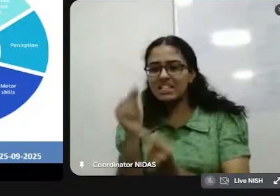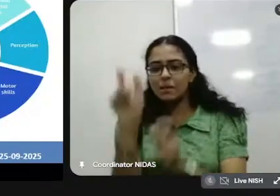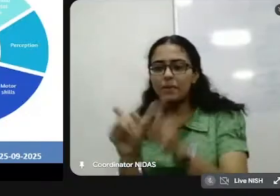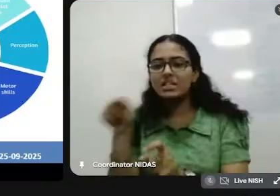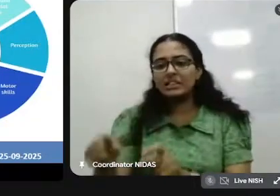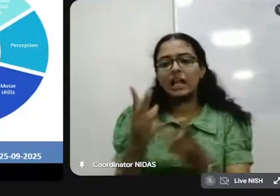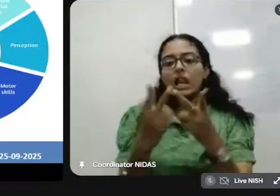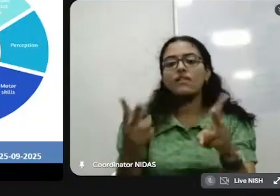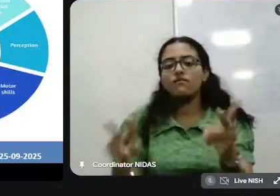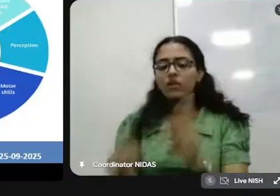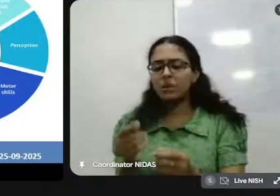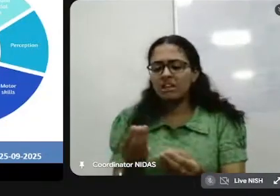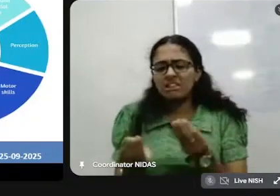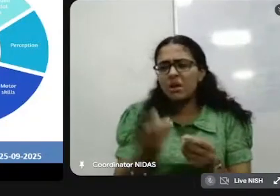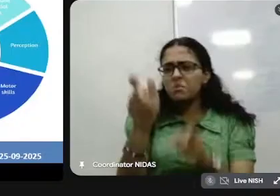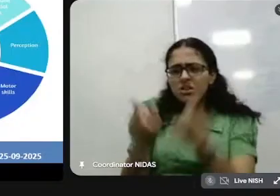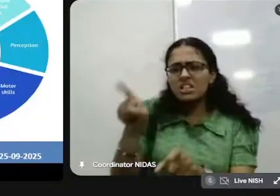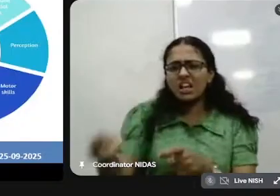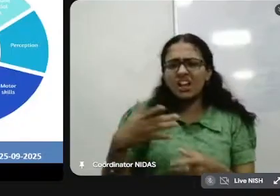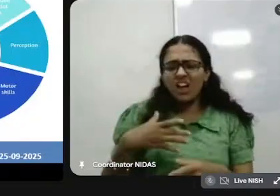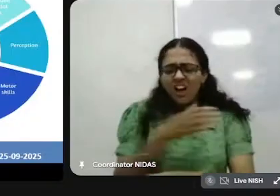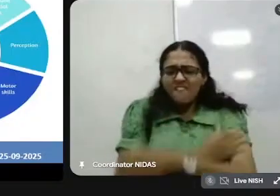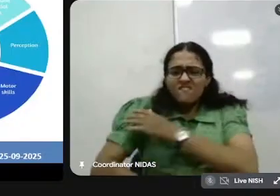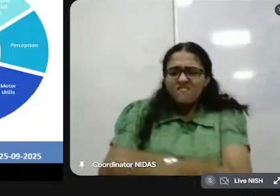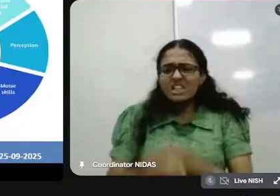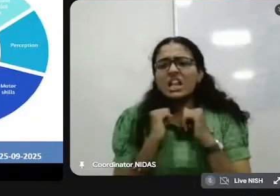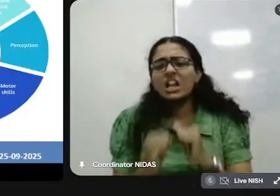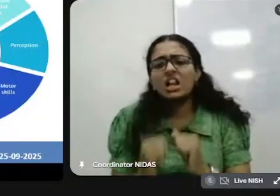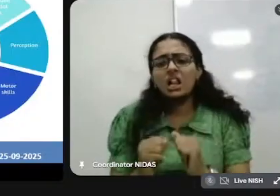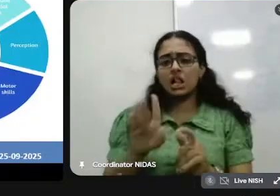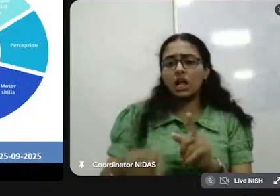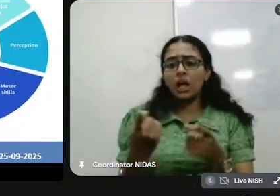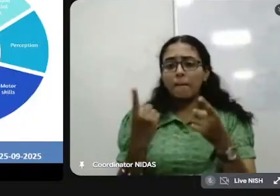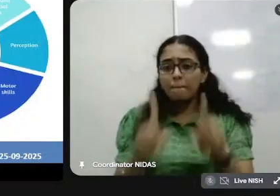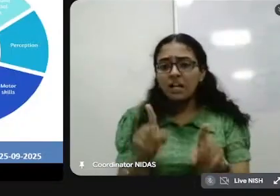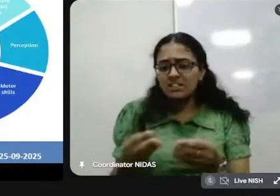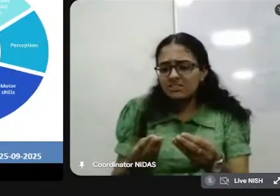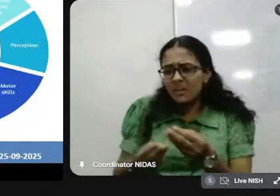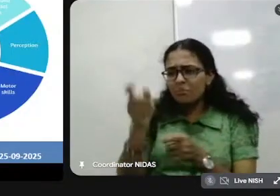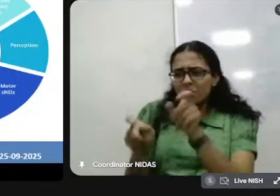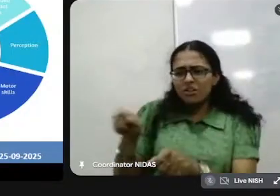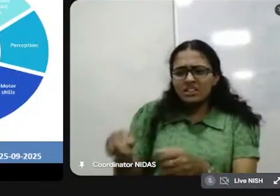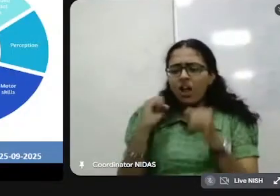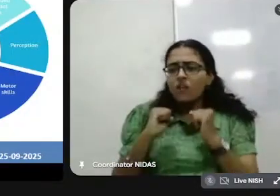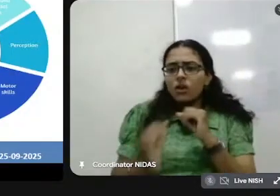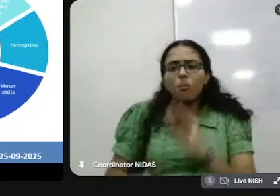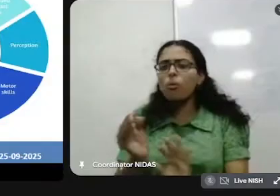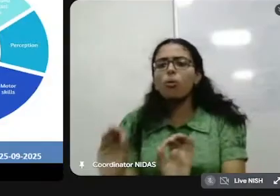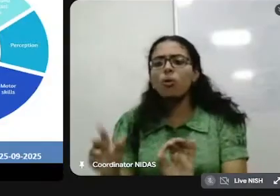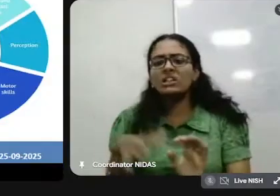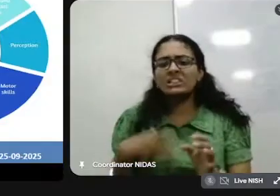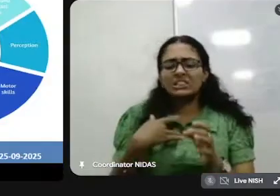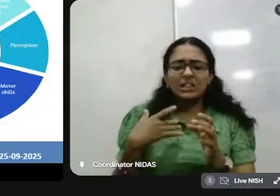കൂടുതലും ശാരീരിക ബുദ്ധിമുട്ടുകളായിരിക്കാം ഉണ്ടാവുക. എന്നാൽ ചിലർക്ക് അത്രയും ശാരീരിക ബുദ്ധിമുട്ടുകൾ പക്ഷെ